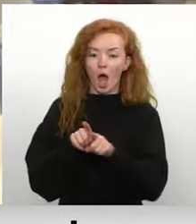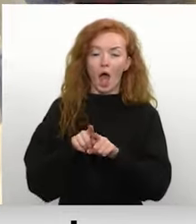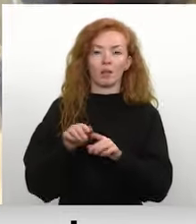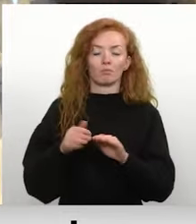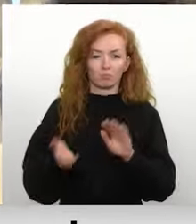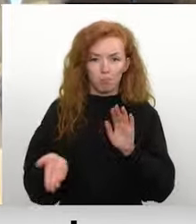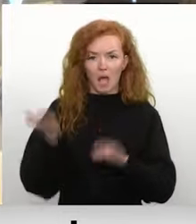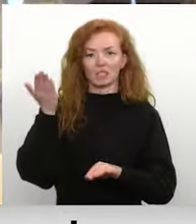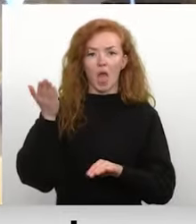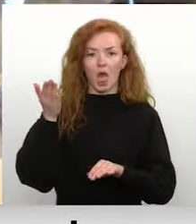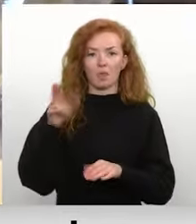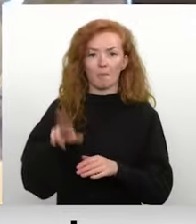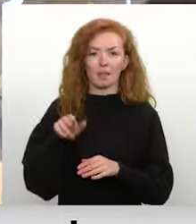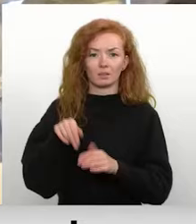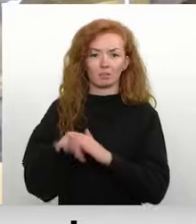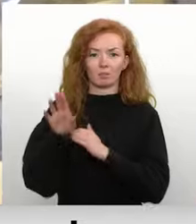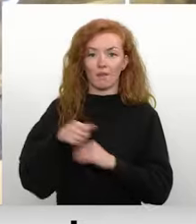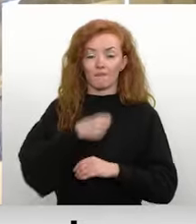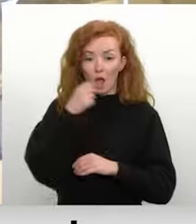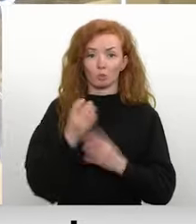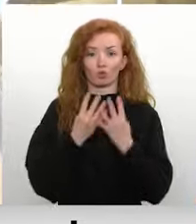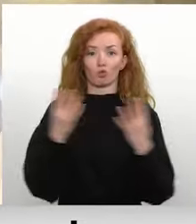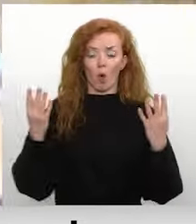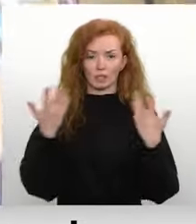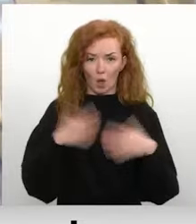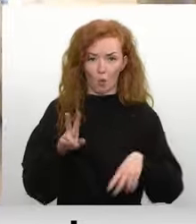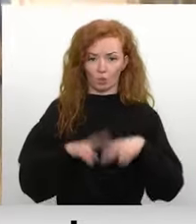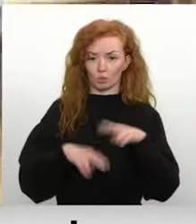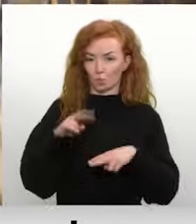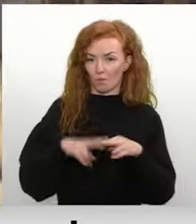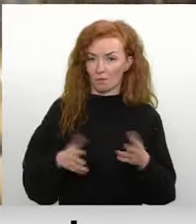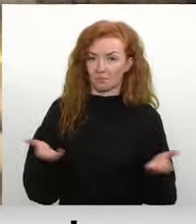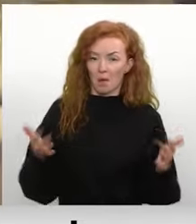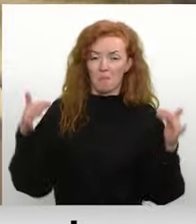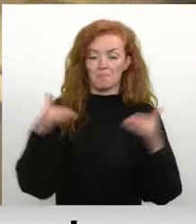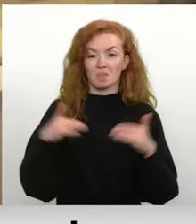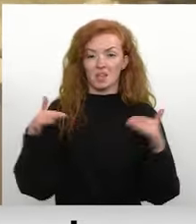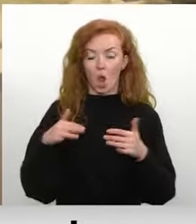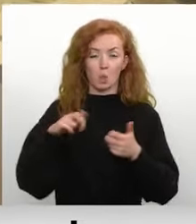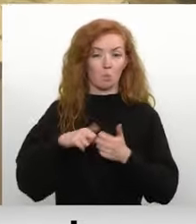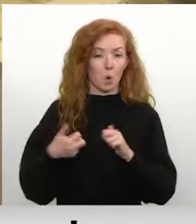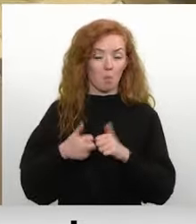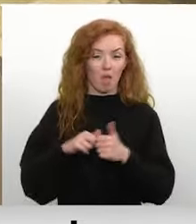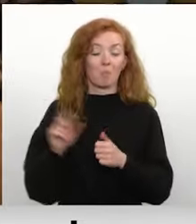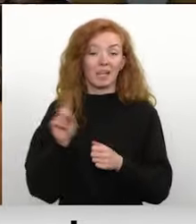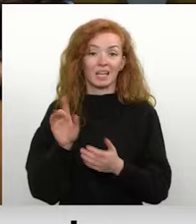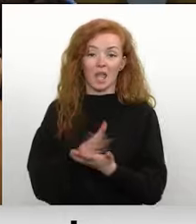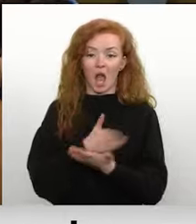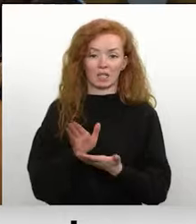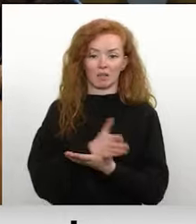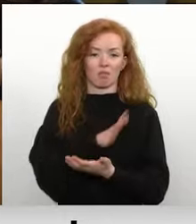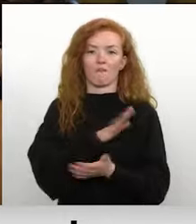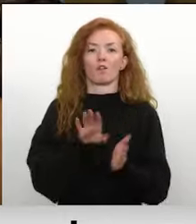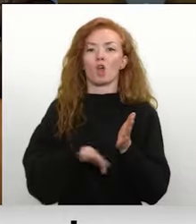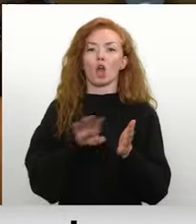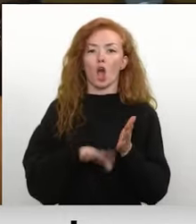pensijas vecumu. Žogs jau ir uzbūvēts, un migrantu problēmu ir jārisina. Nevar vienkārši